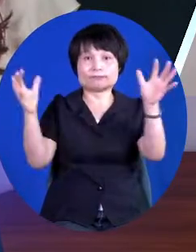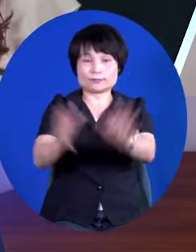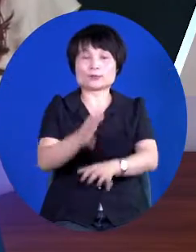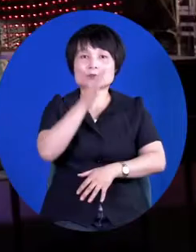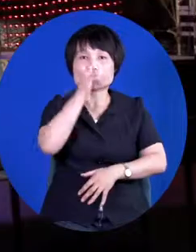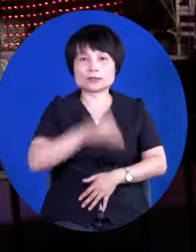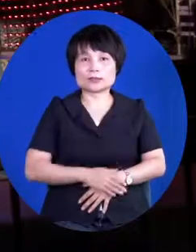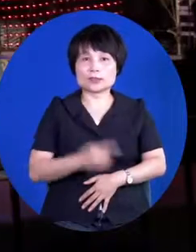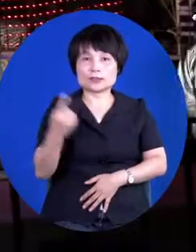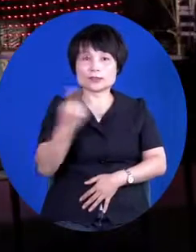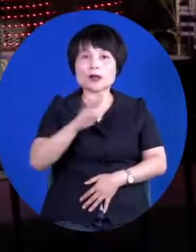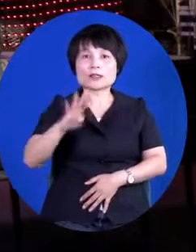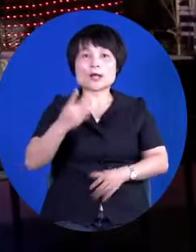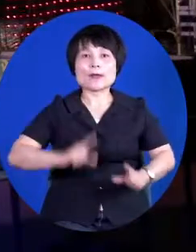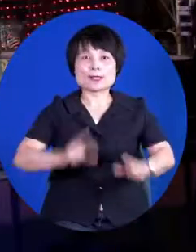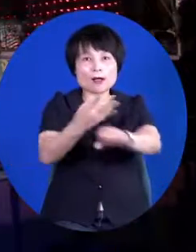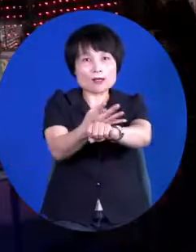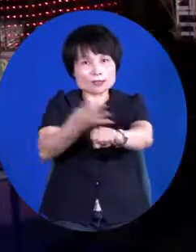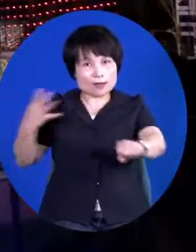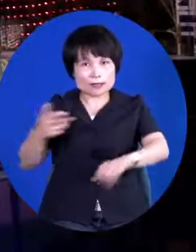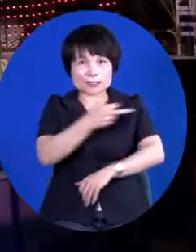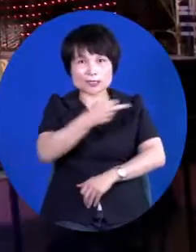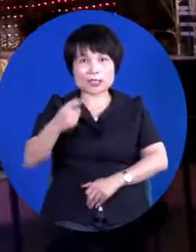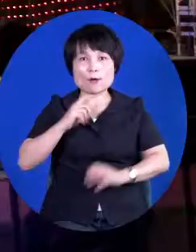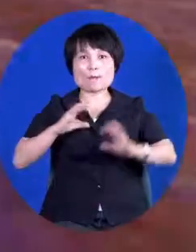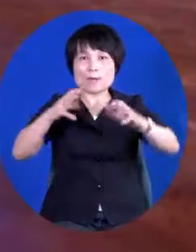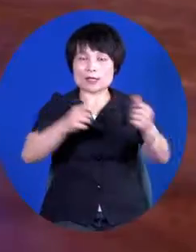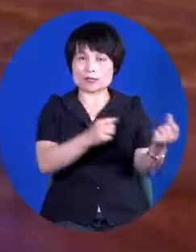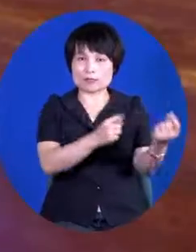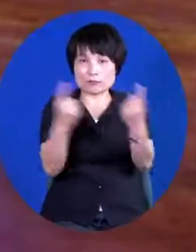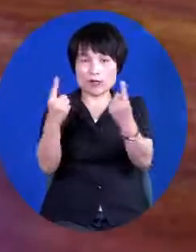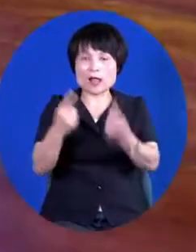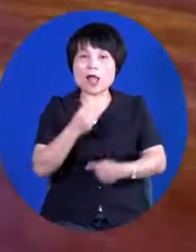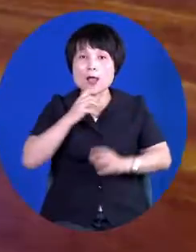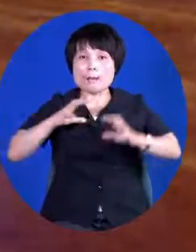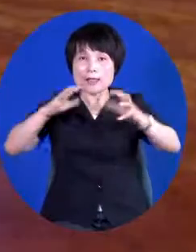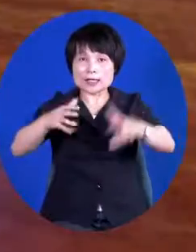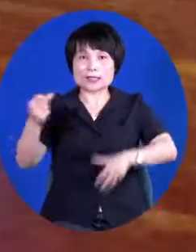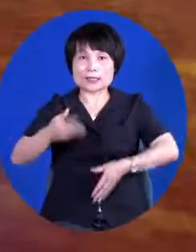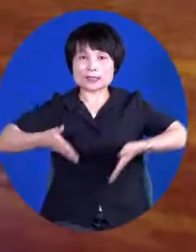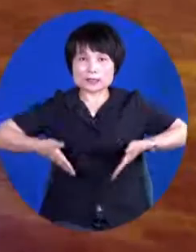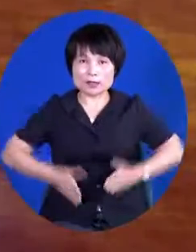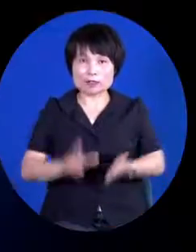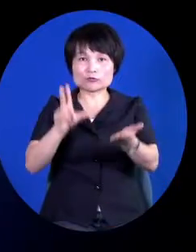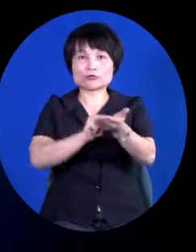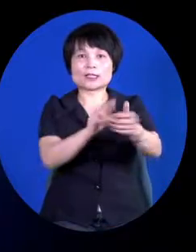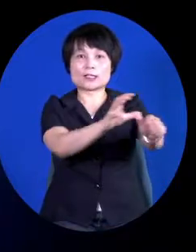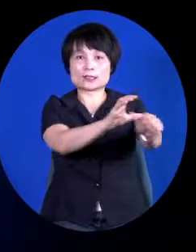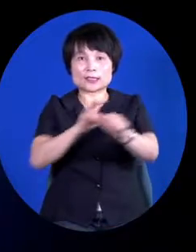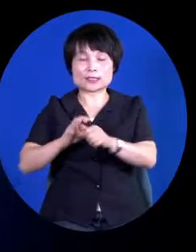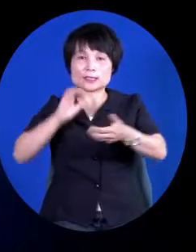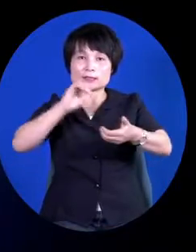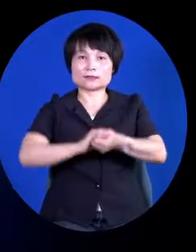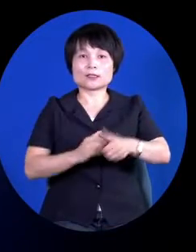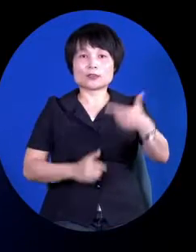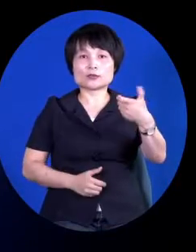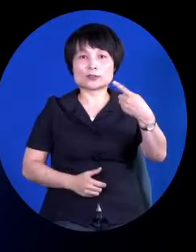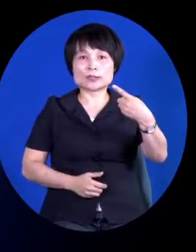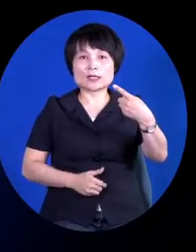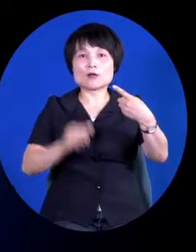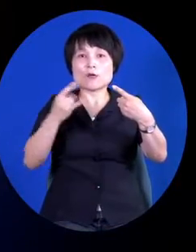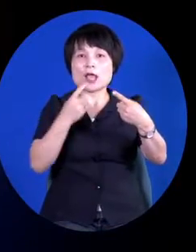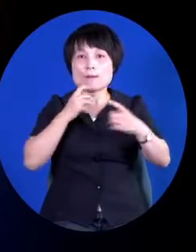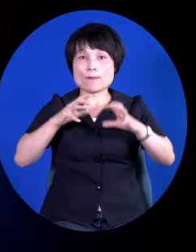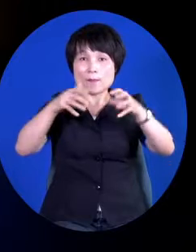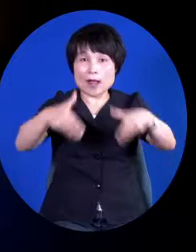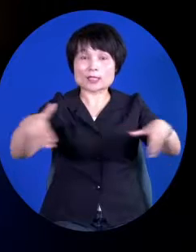있습니다. 1400년 전 대백제의 부활, 백제 다시 태어나다라는 주제로 펼쳐지는 제61회 백제문화제의